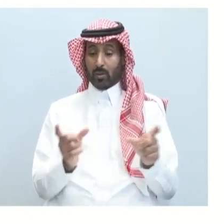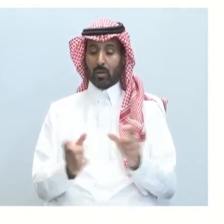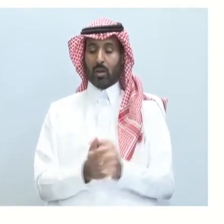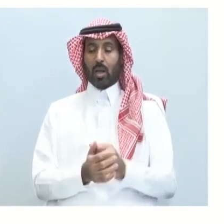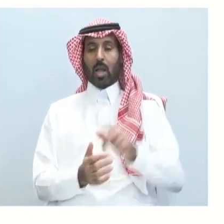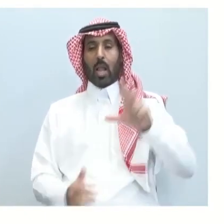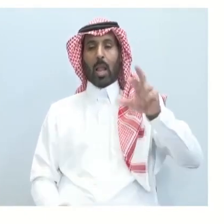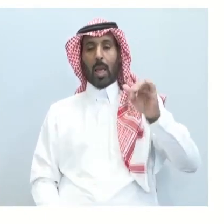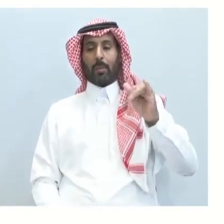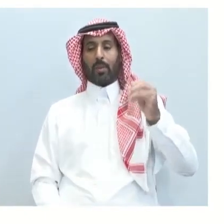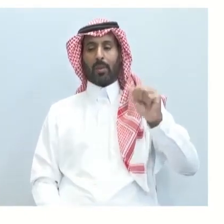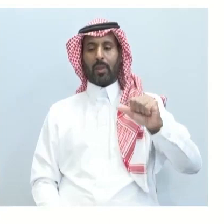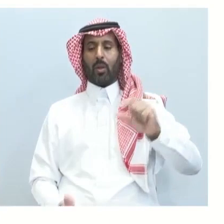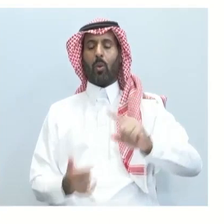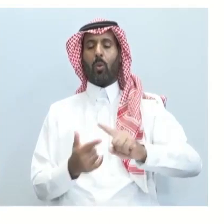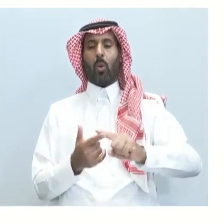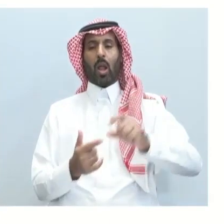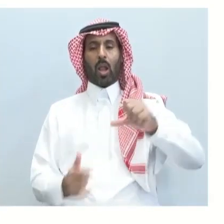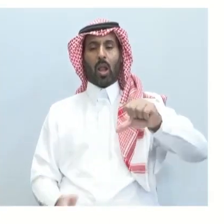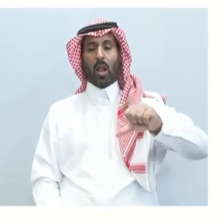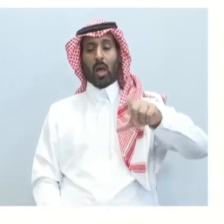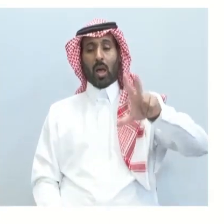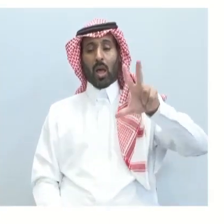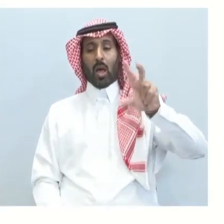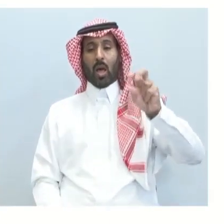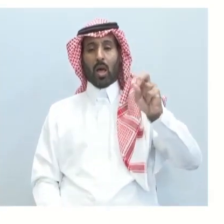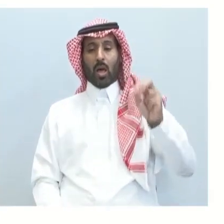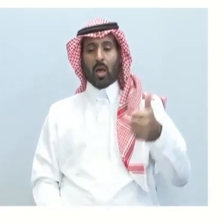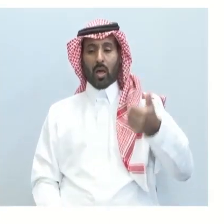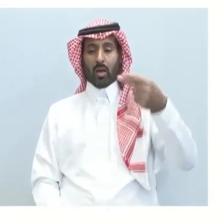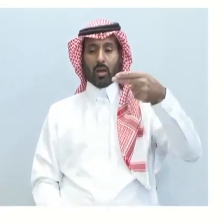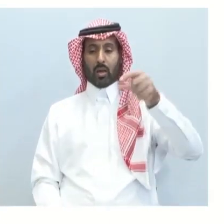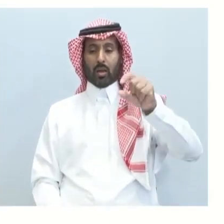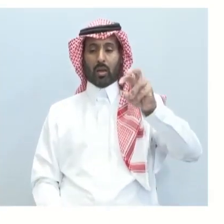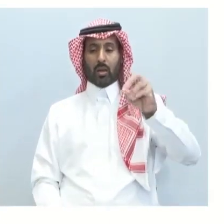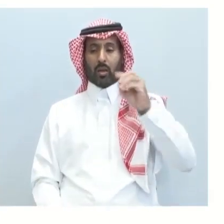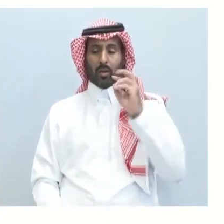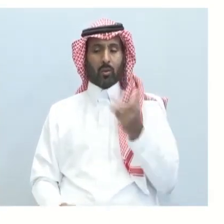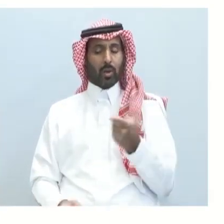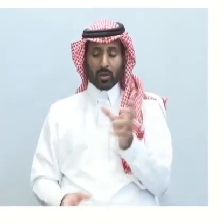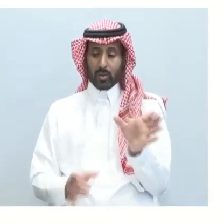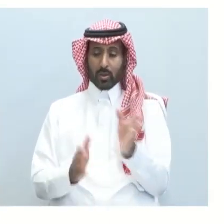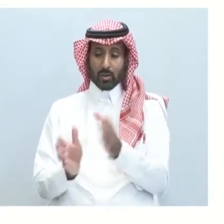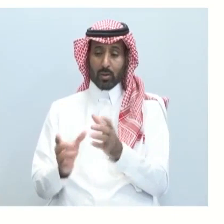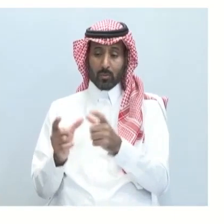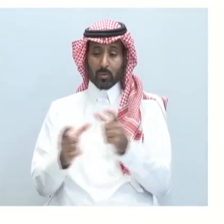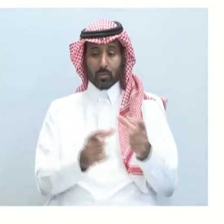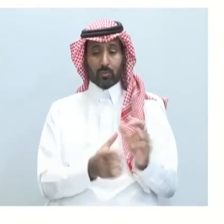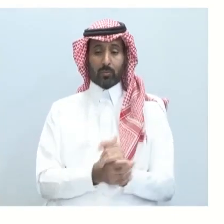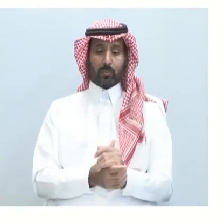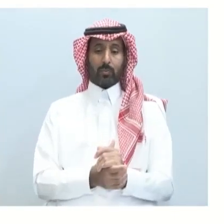يلي لديك هذا التفاعل ان اتش فور موجب زائدا او اتش سالب